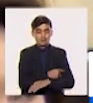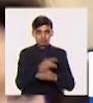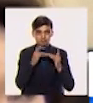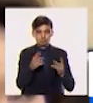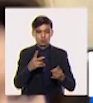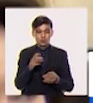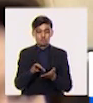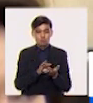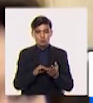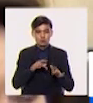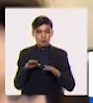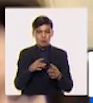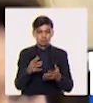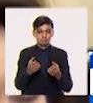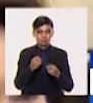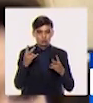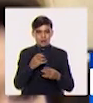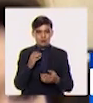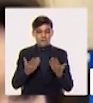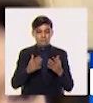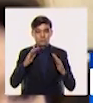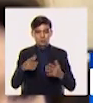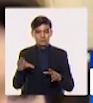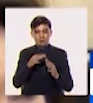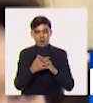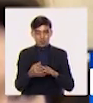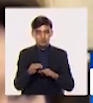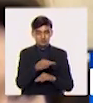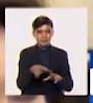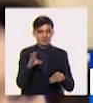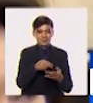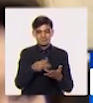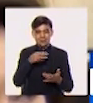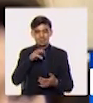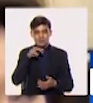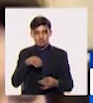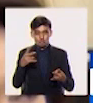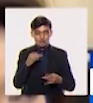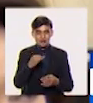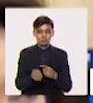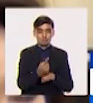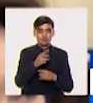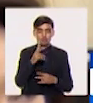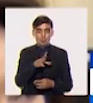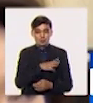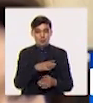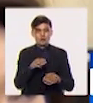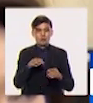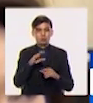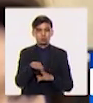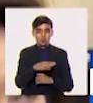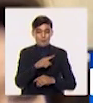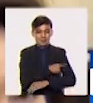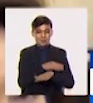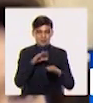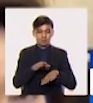шұғыл шараларды қолға алуды. Қажет болса шалғай ауылдардың халқынан тест алуға және анықталған науқастарды бос ауруханаларға жеткізу